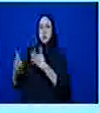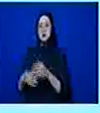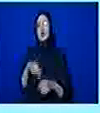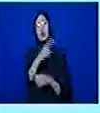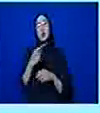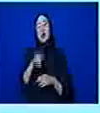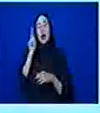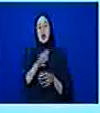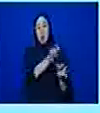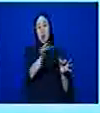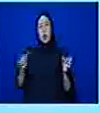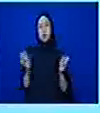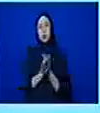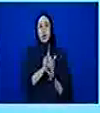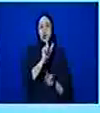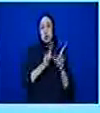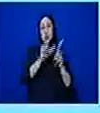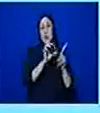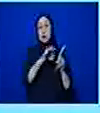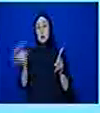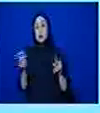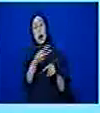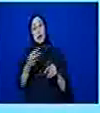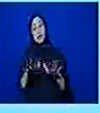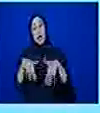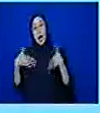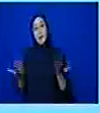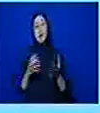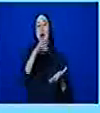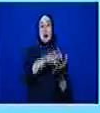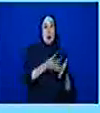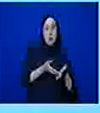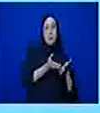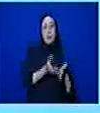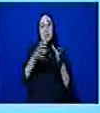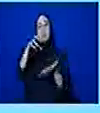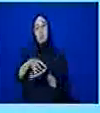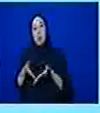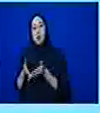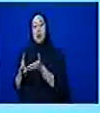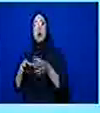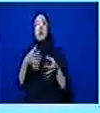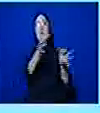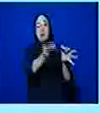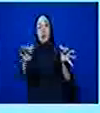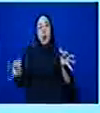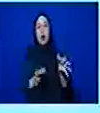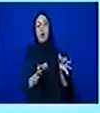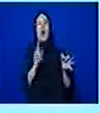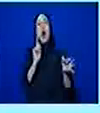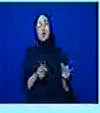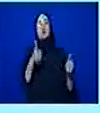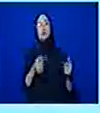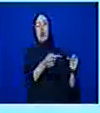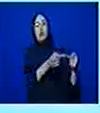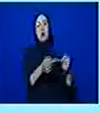pulau. Konektivitas antar pulau, pelabuhan, tol laut, ini juga harus